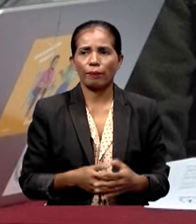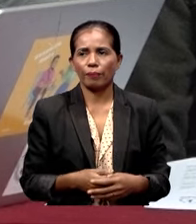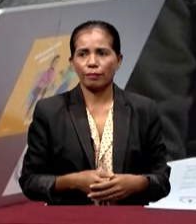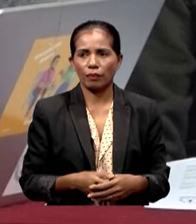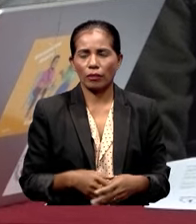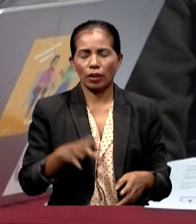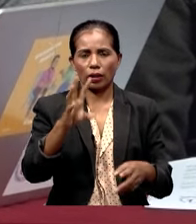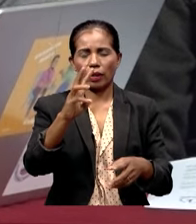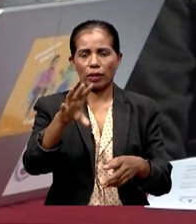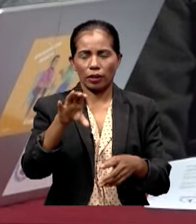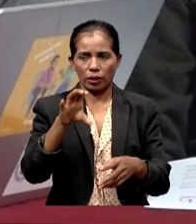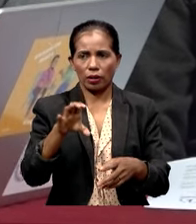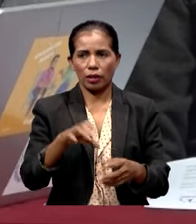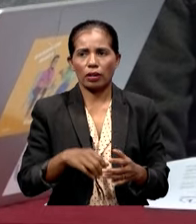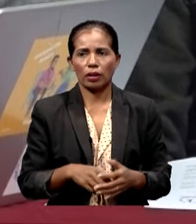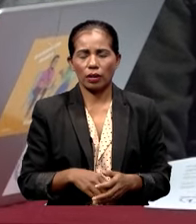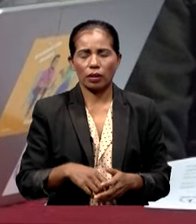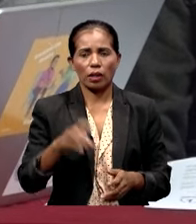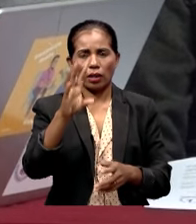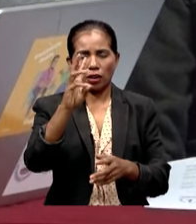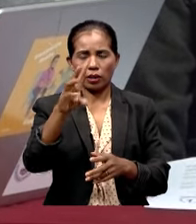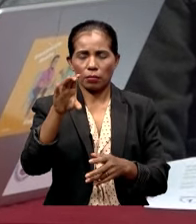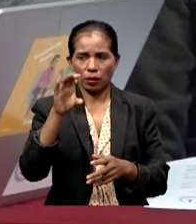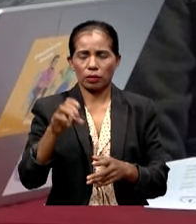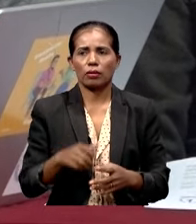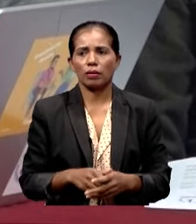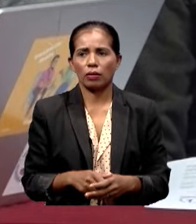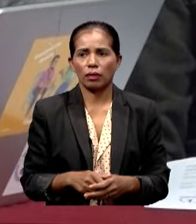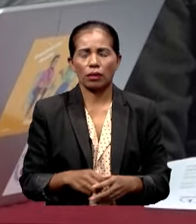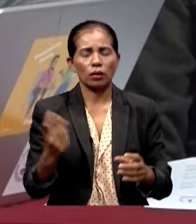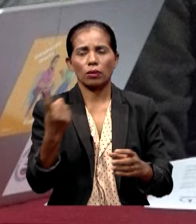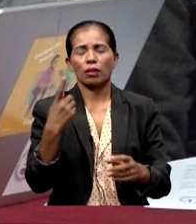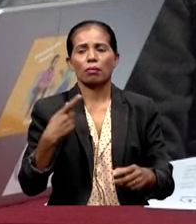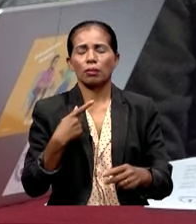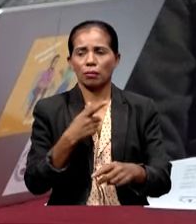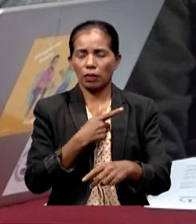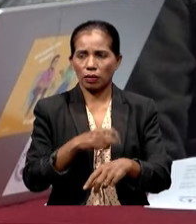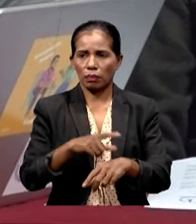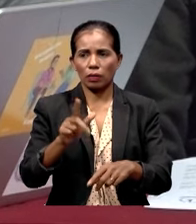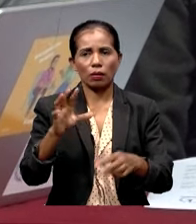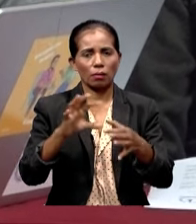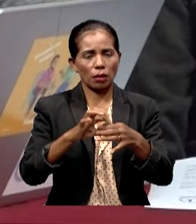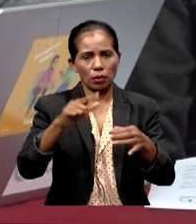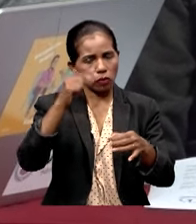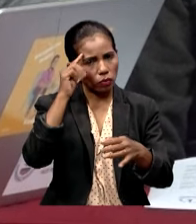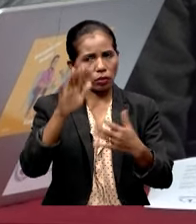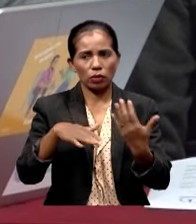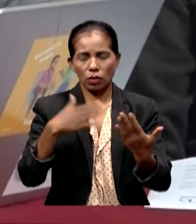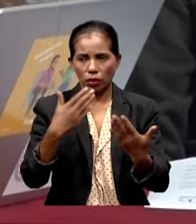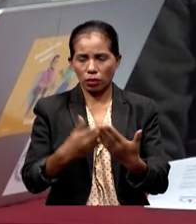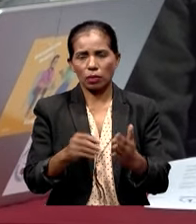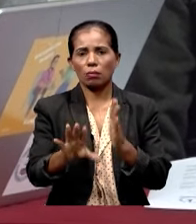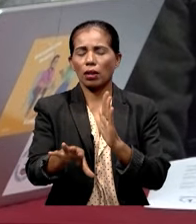atus nen atus satu atus nen. Di Laos member parlemen tu ke member gubernur tu. Nedomo